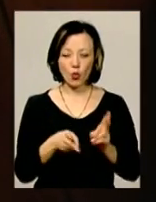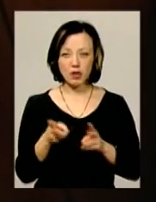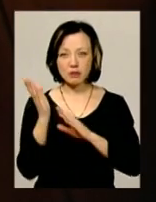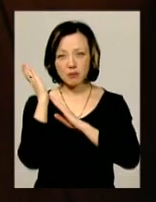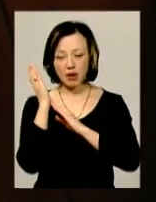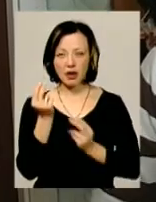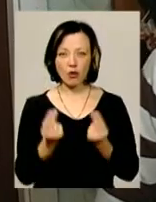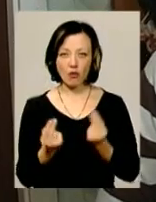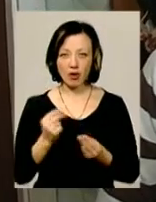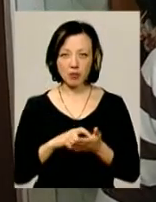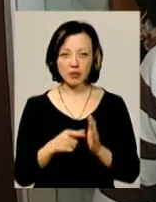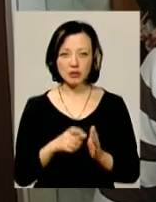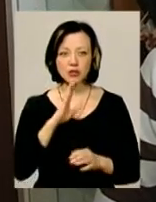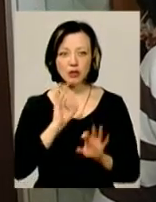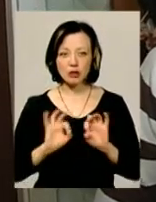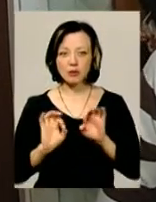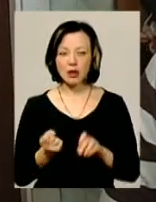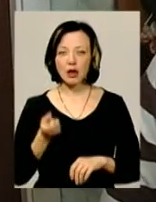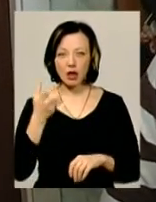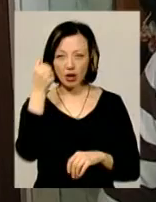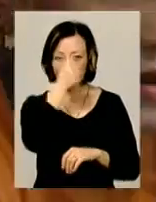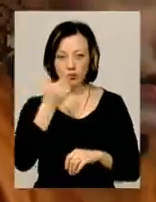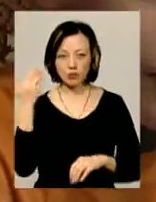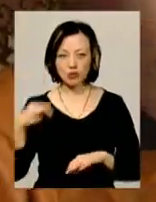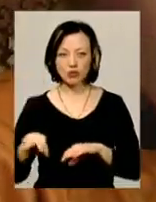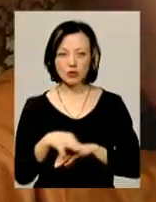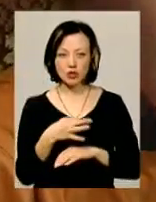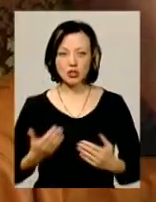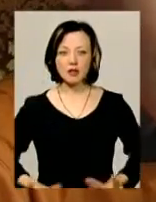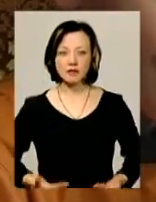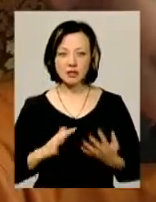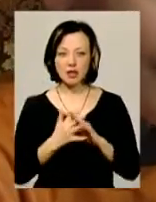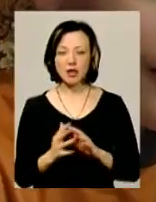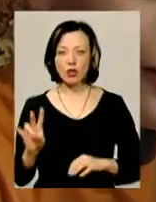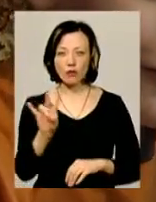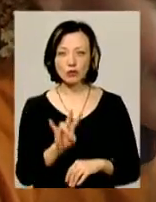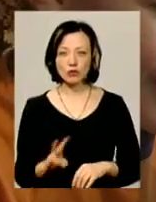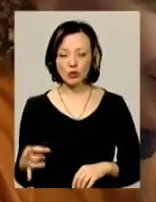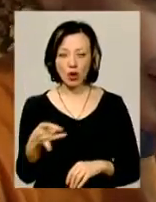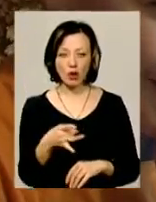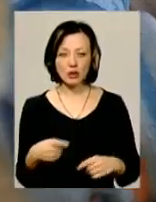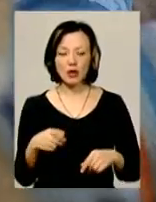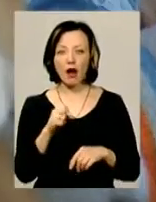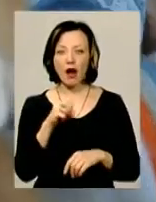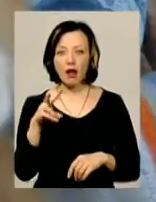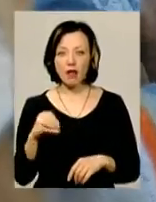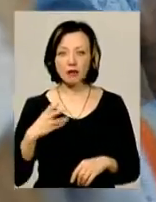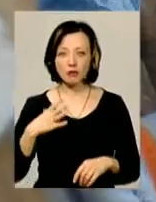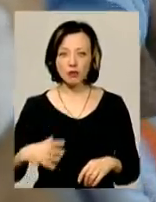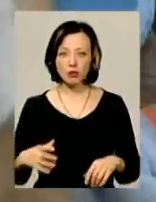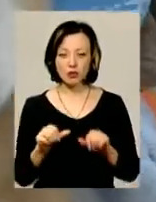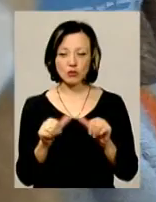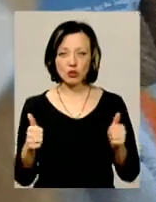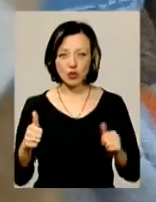спальня, і ігрова. Наталія розповідає, кілька років тому з чоловіком жили у селі Новагута Новоушицького району. Та, каже, довелося розійтися,